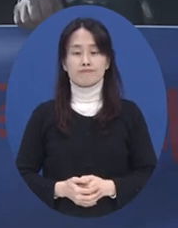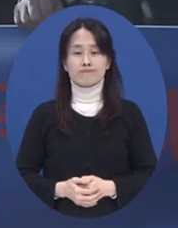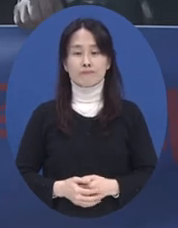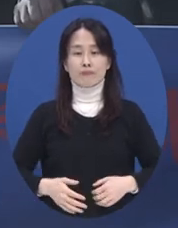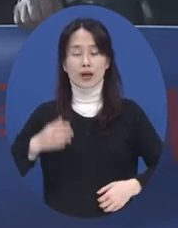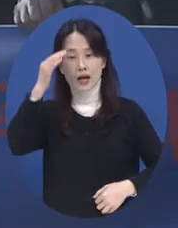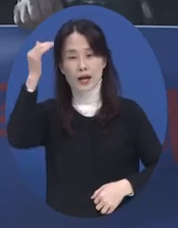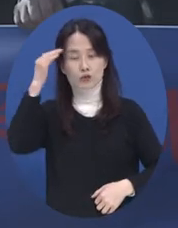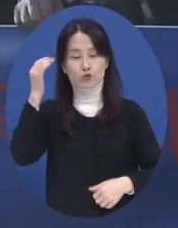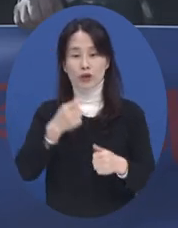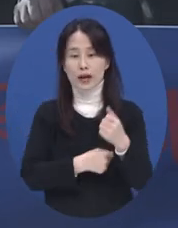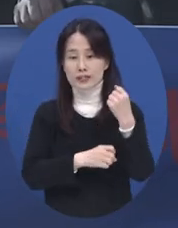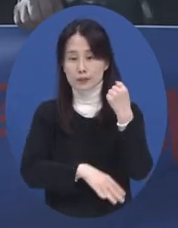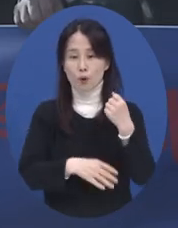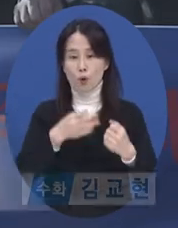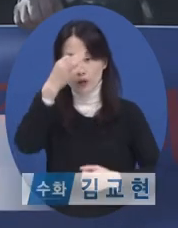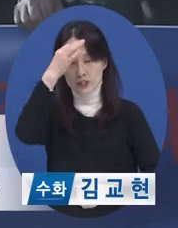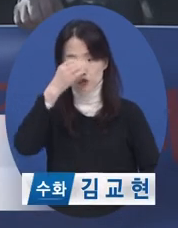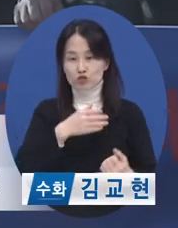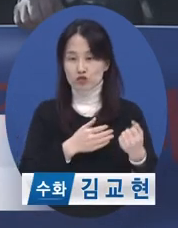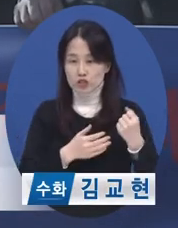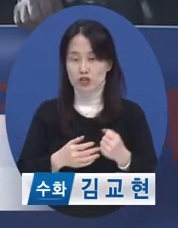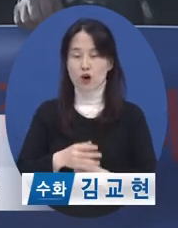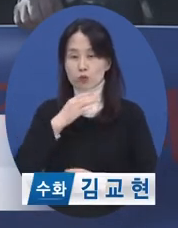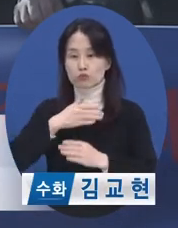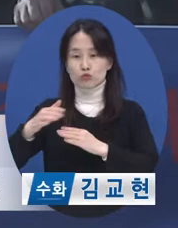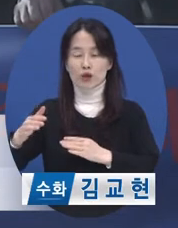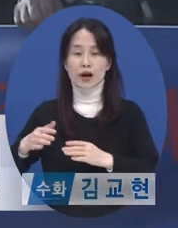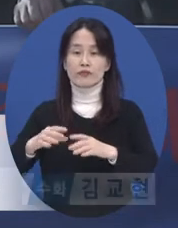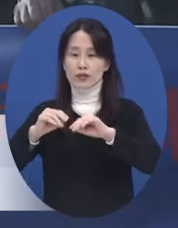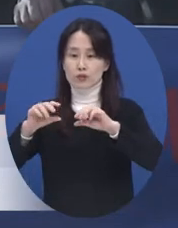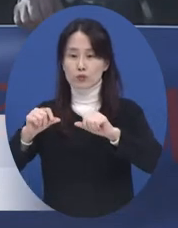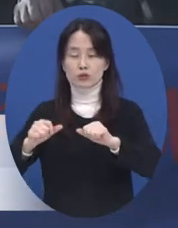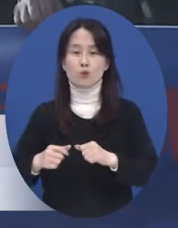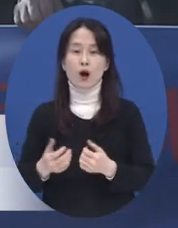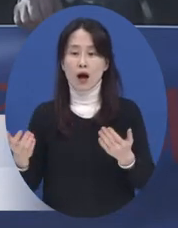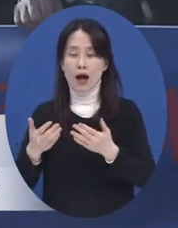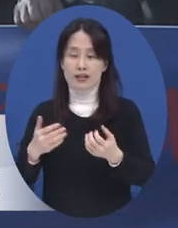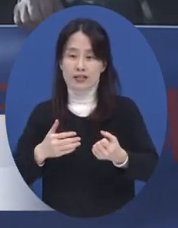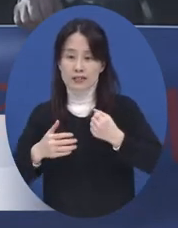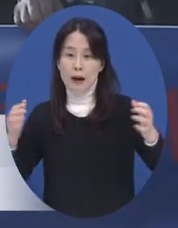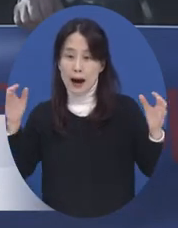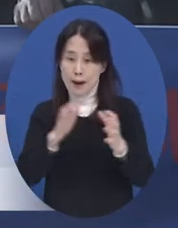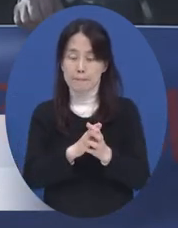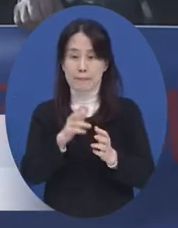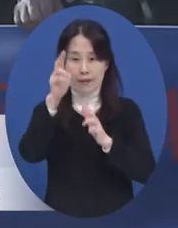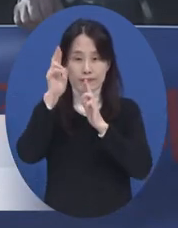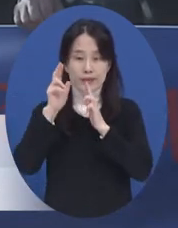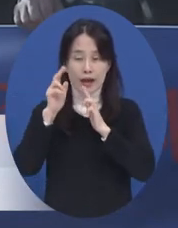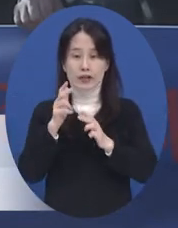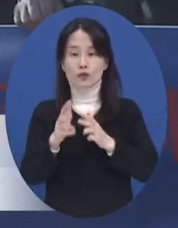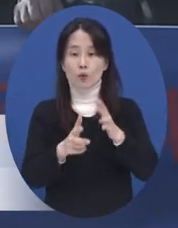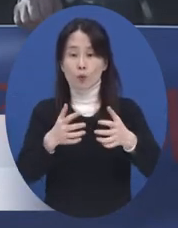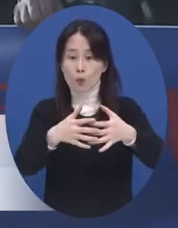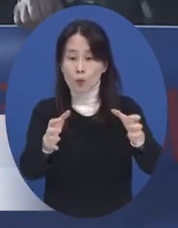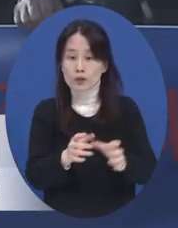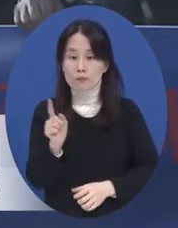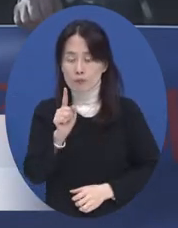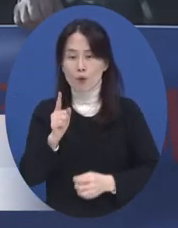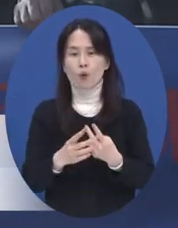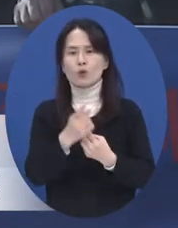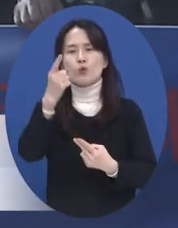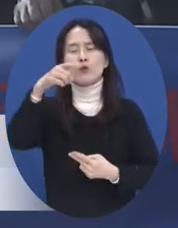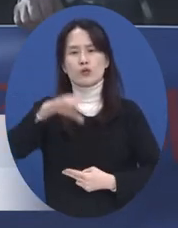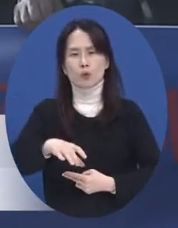남한의 자본과 기술력, 북한의 토지와 노동력이 결합한 개성공단은 작은 통일의 공간으로 불렸는데요.